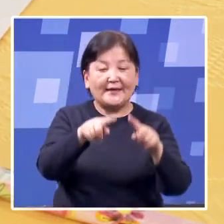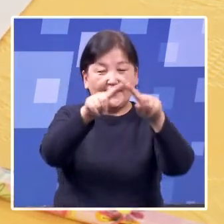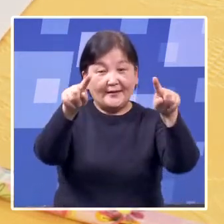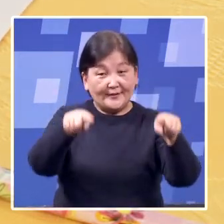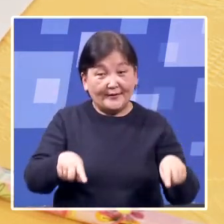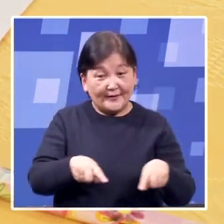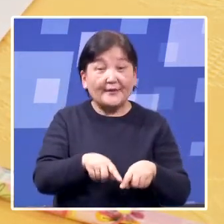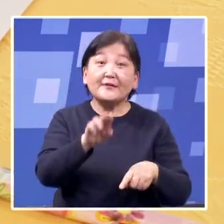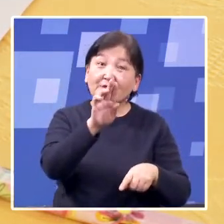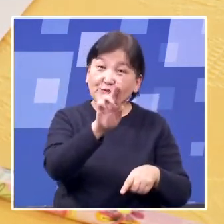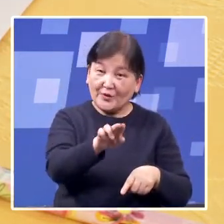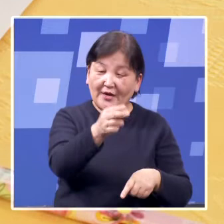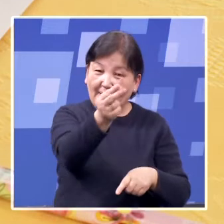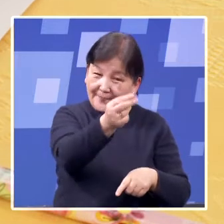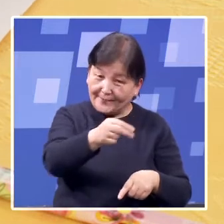зурна шүү.